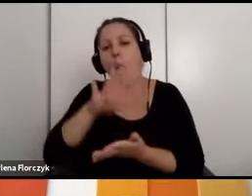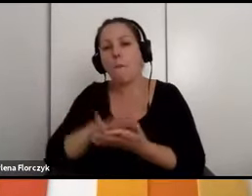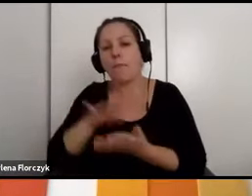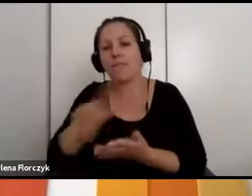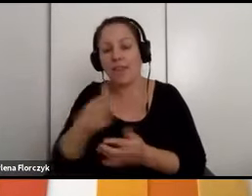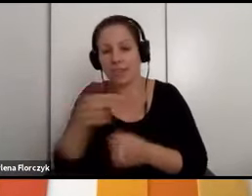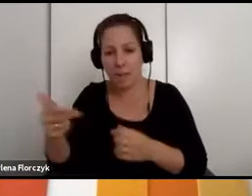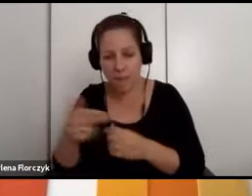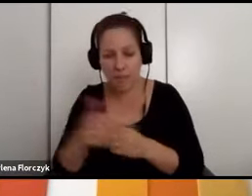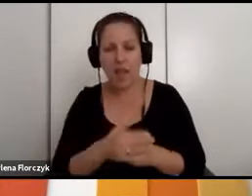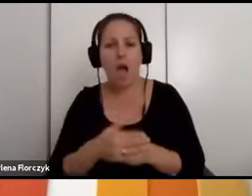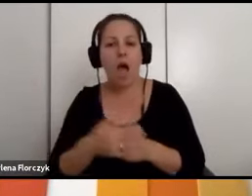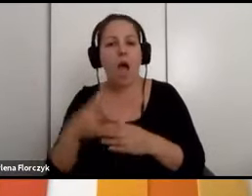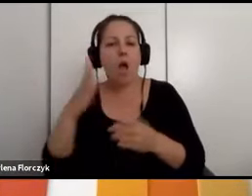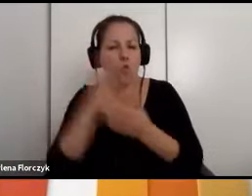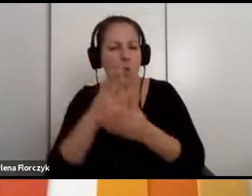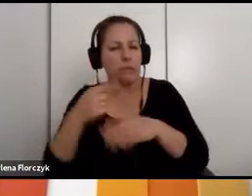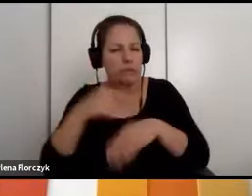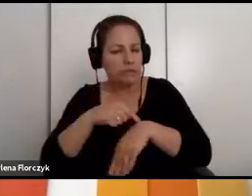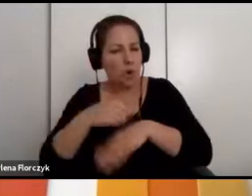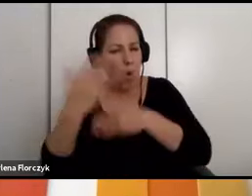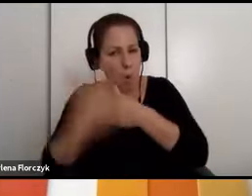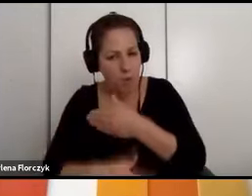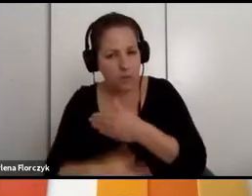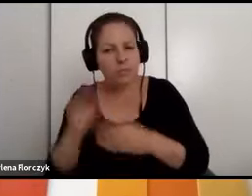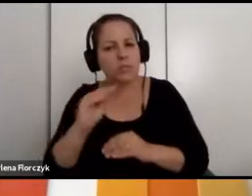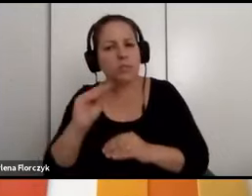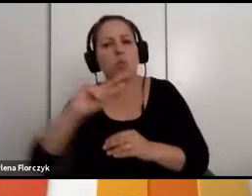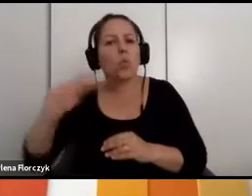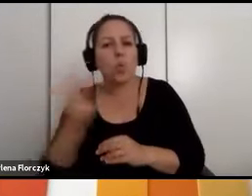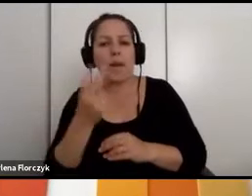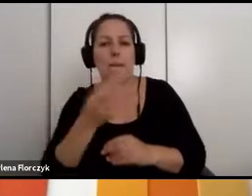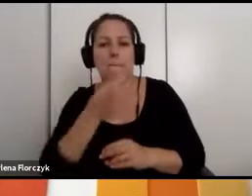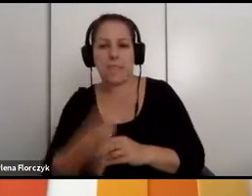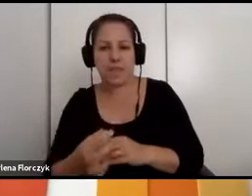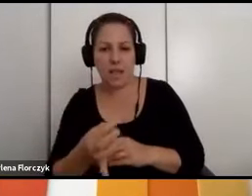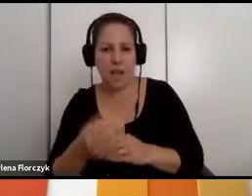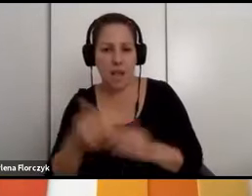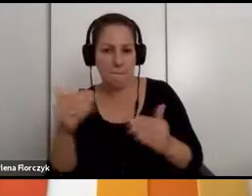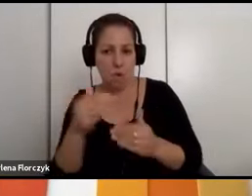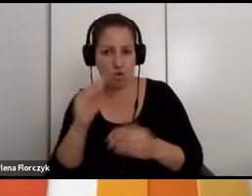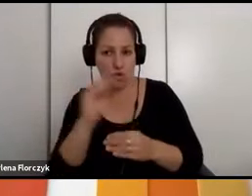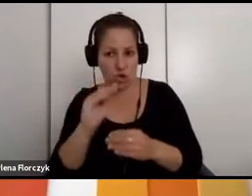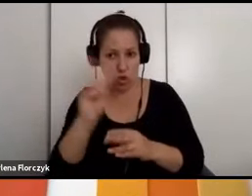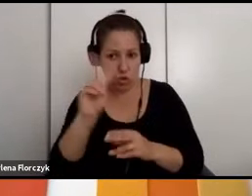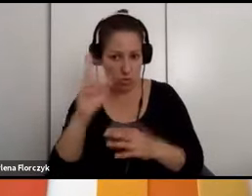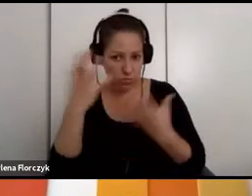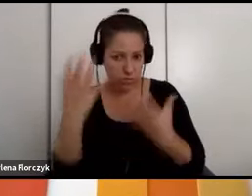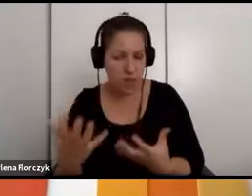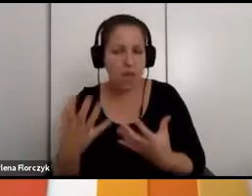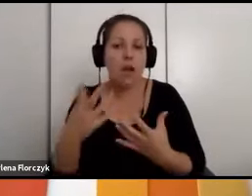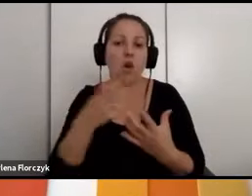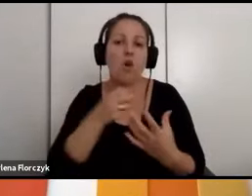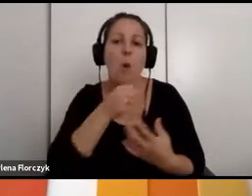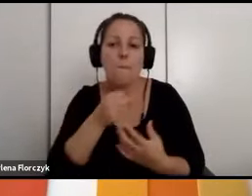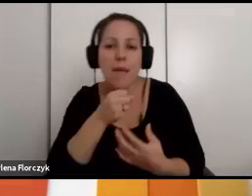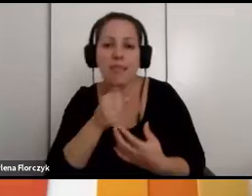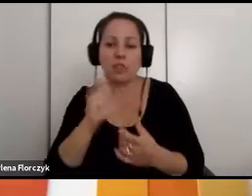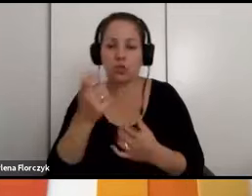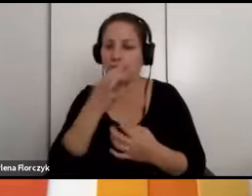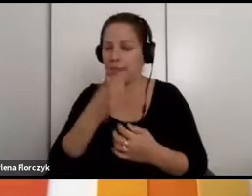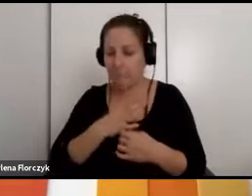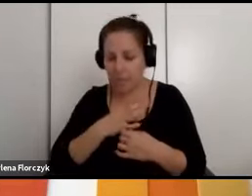temat. Kończąc już, chciałabym wam zadać jeszcze drugie pytanie. Może jeszcze ktoś będzie chciał tutaj w komentarzach o coś nas